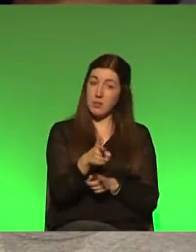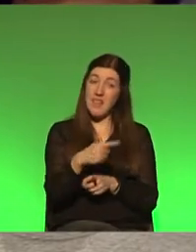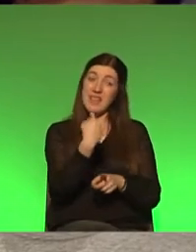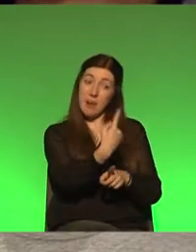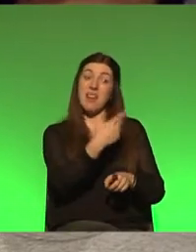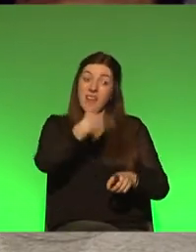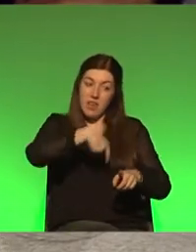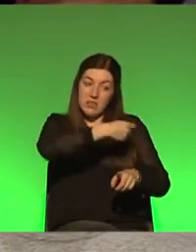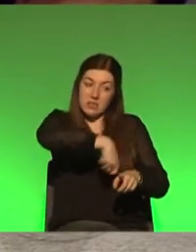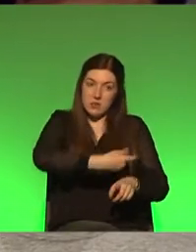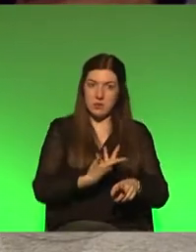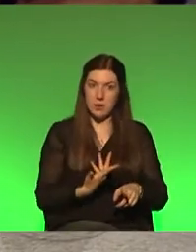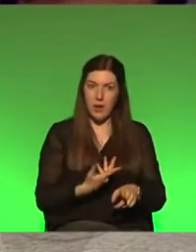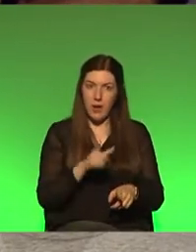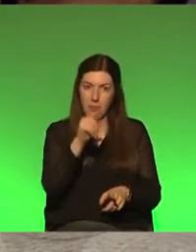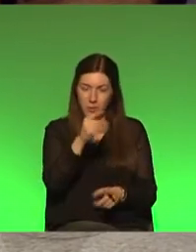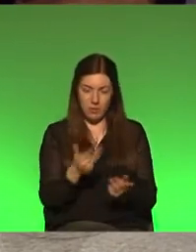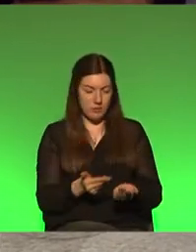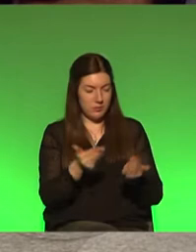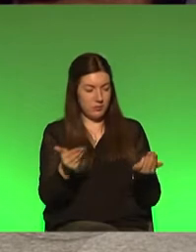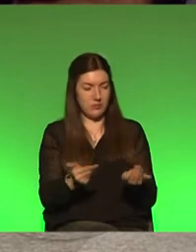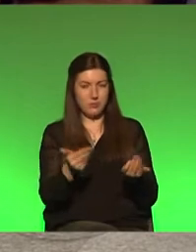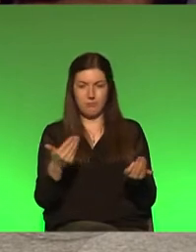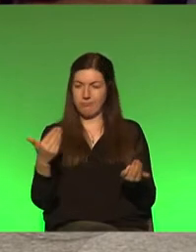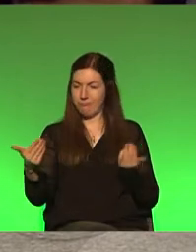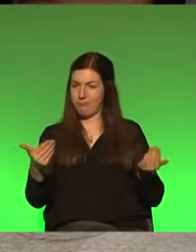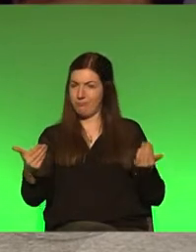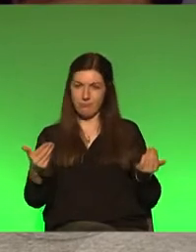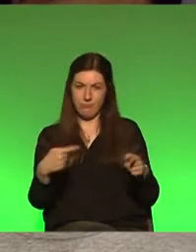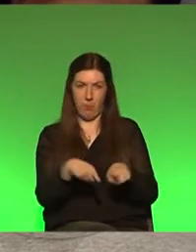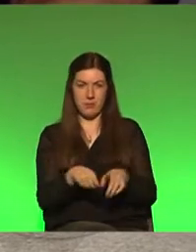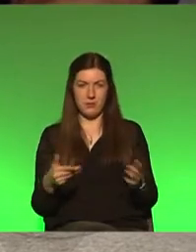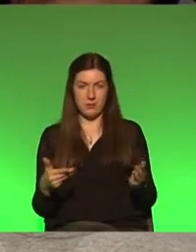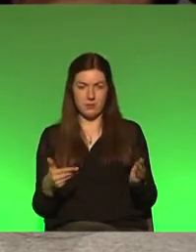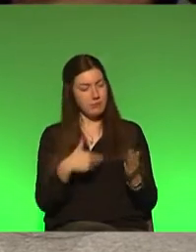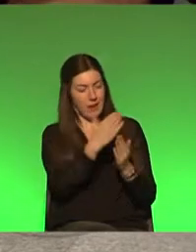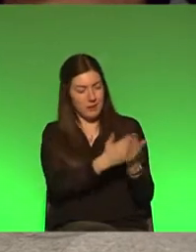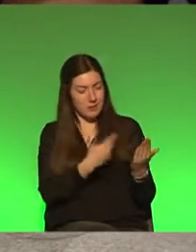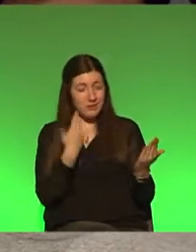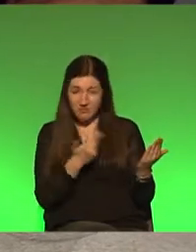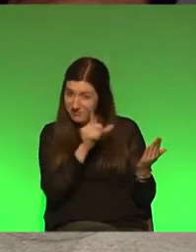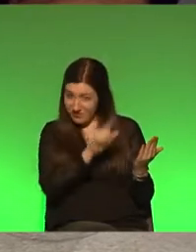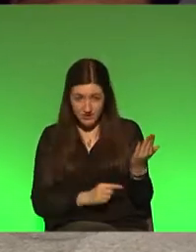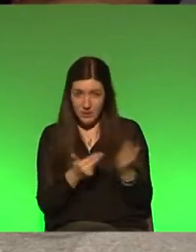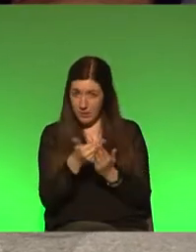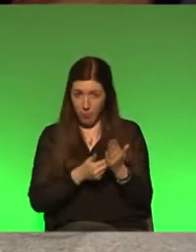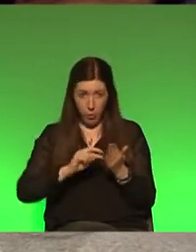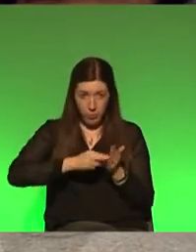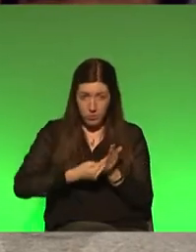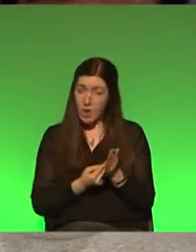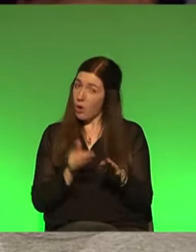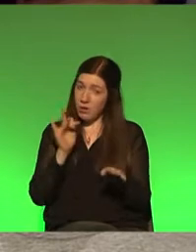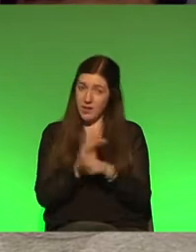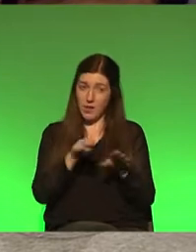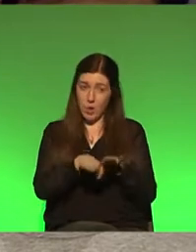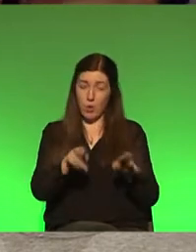Und das zeigt, unterm Strich bedeutet dieses Gesetz Symbolpolitik auf Kosten der Grundrechte, und das werden wir